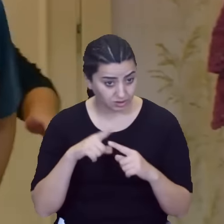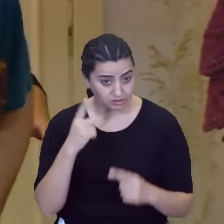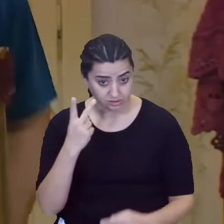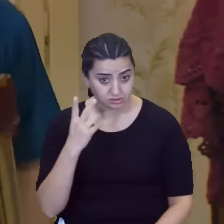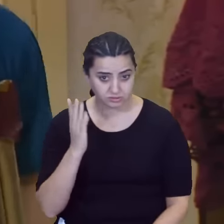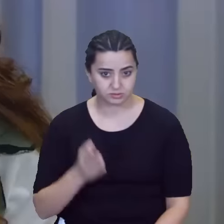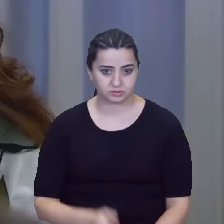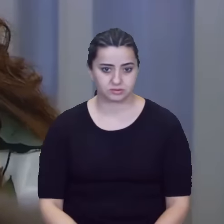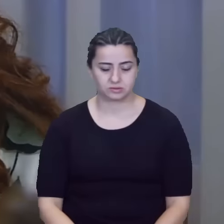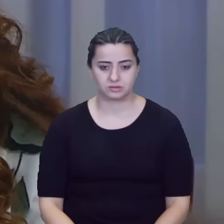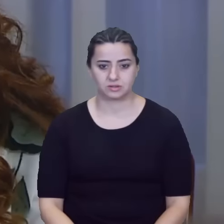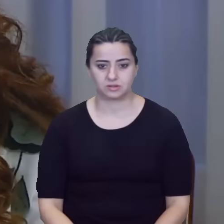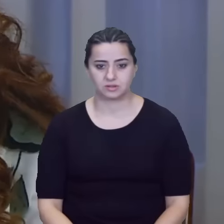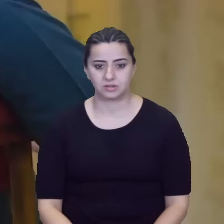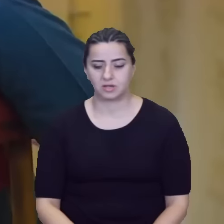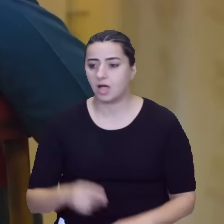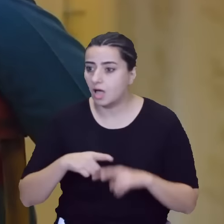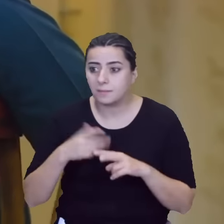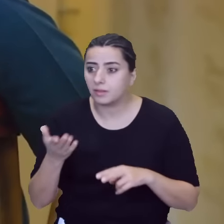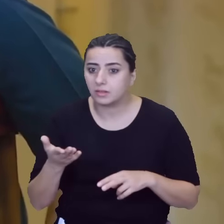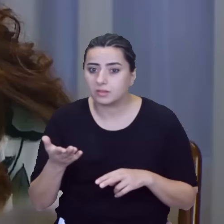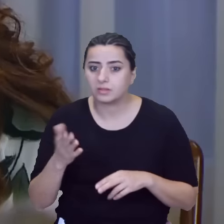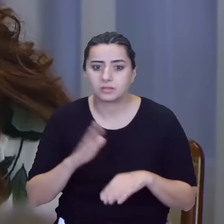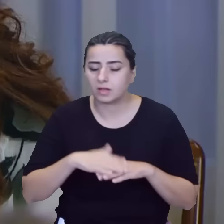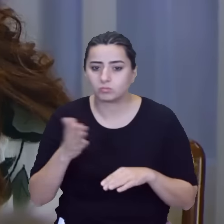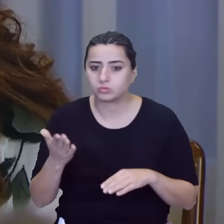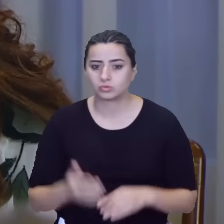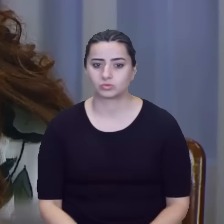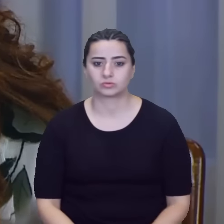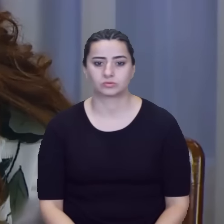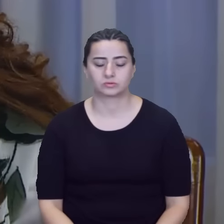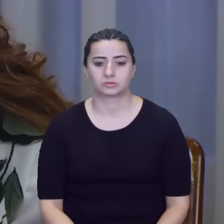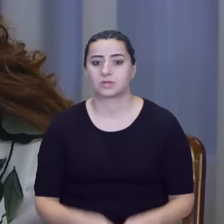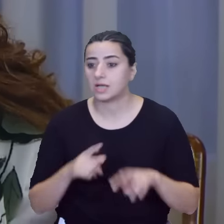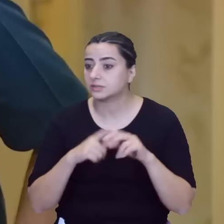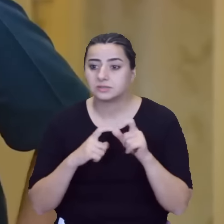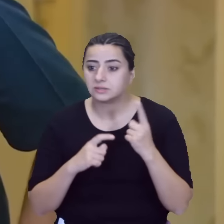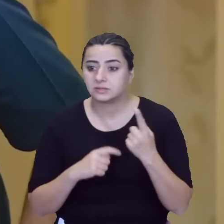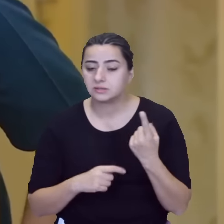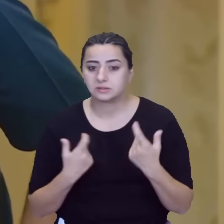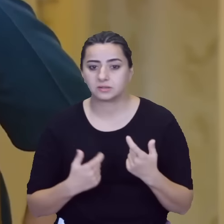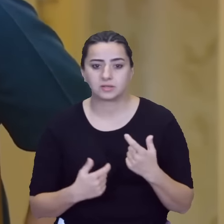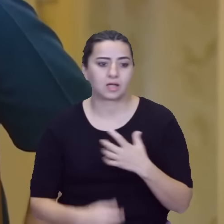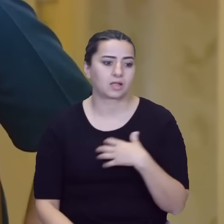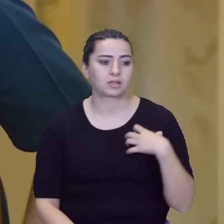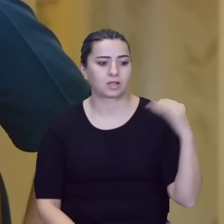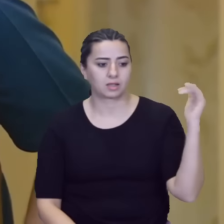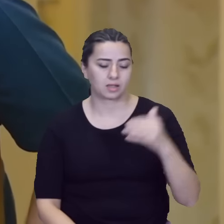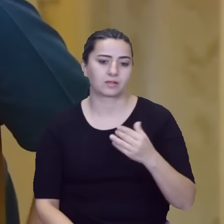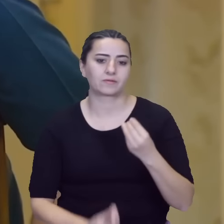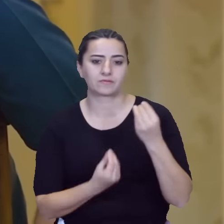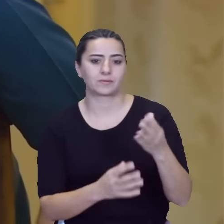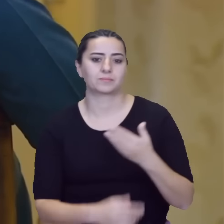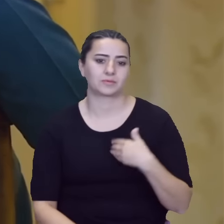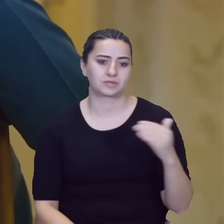seyrediyorsunuz burada? Aynen, aynen. Ahmet, ne yapıyorsun sen burada? Aslı nerede? Annenler geldi, Aslı'yı